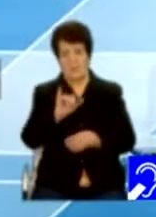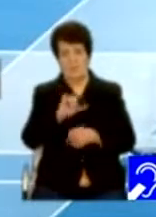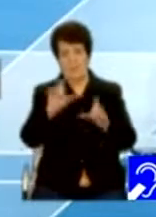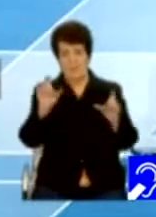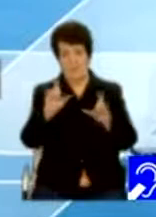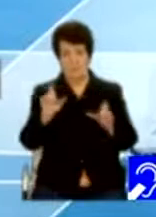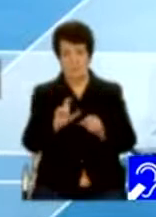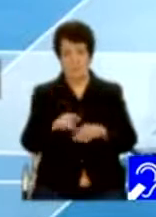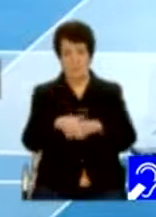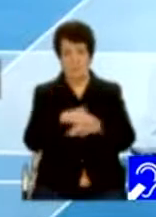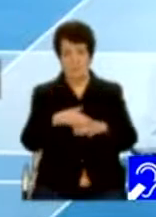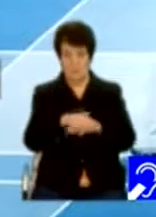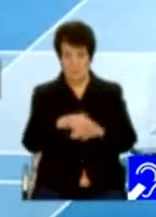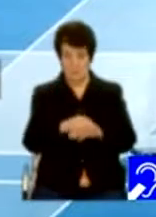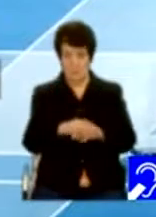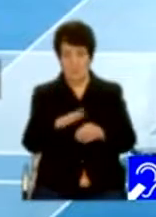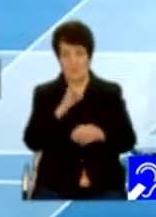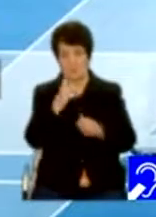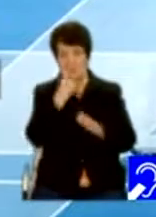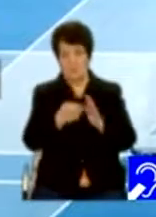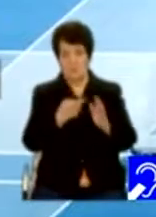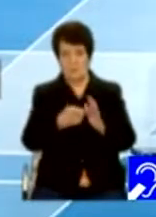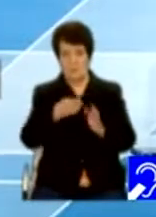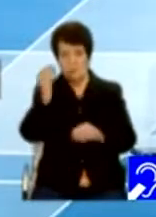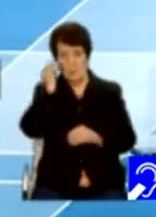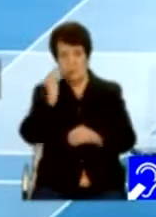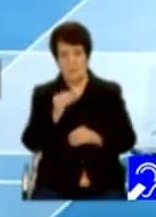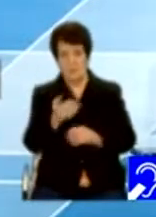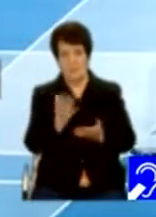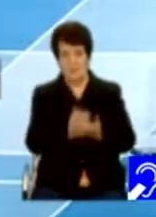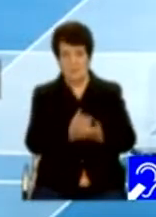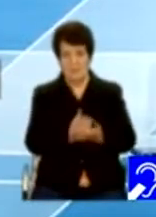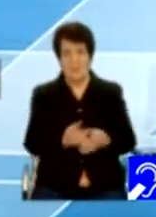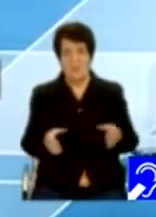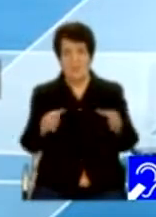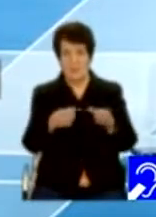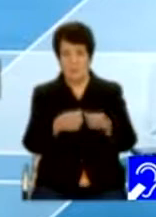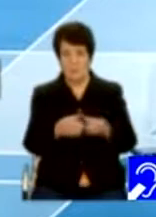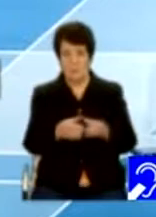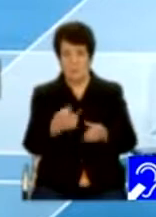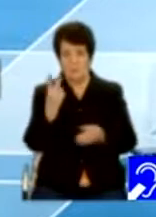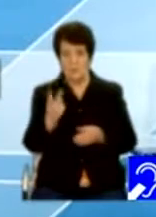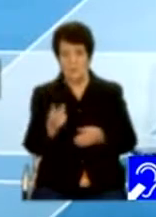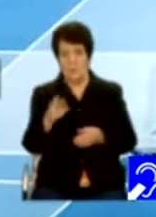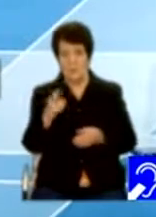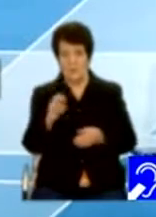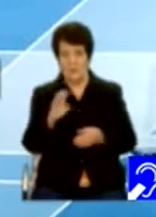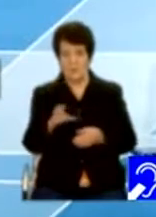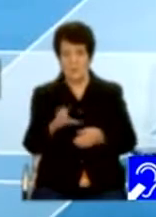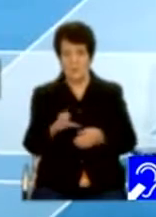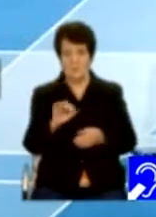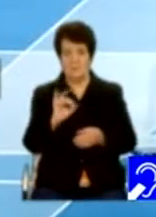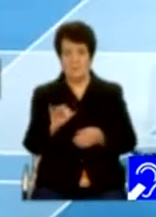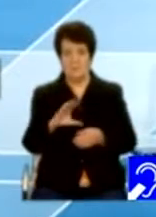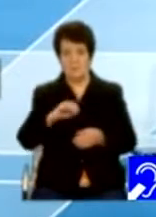notificat Comisia Electorală Centrală despre desfășurarea acestui sondaj de opinie și care dă aceeași luptă în doi între PAS și blocul electoral al